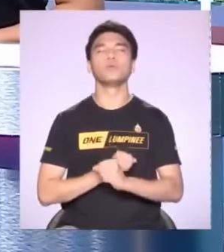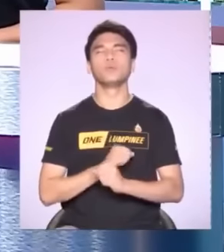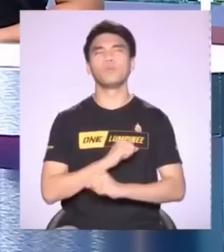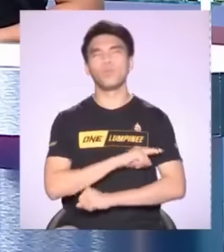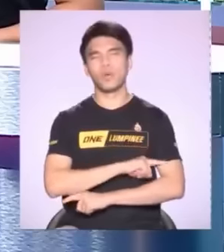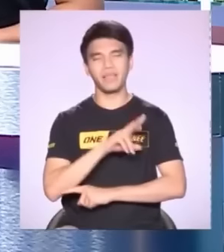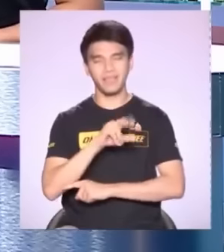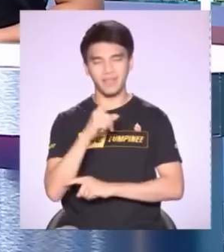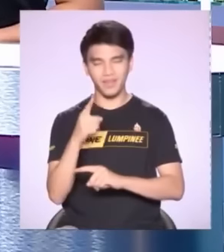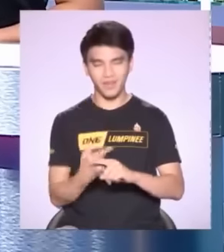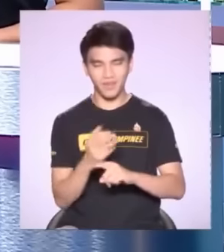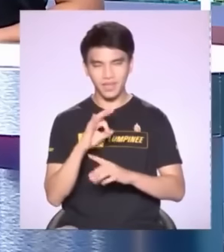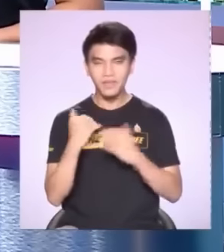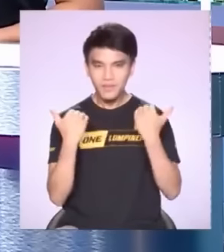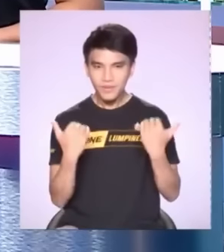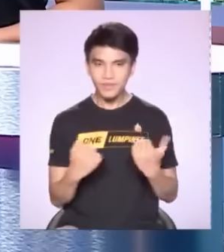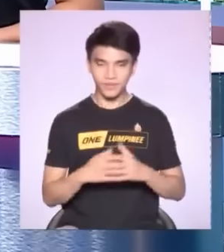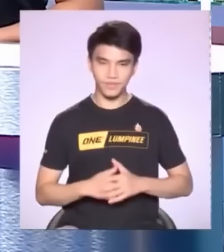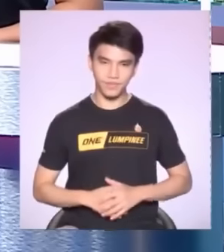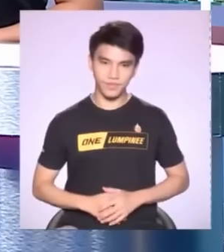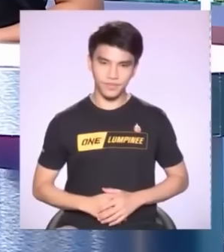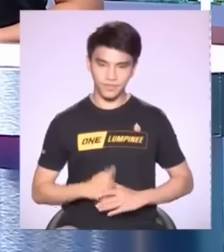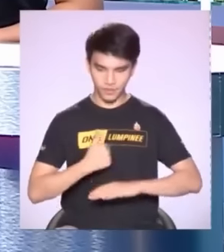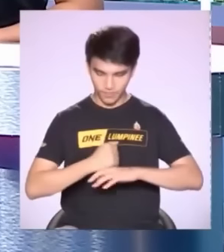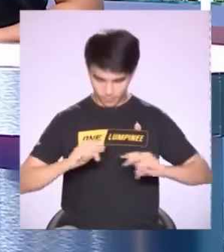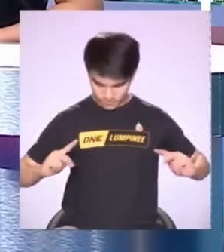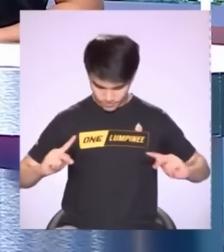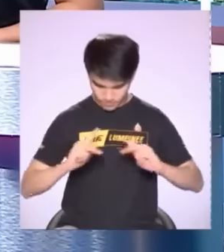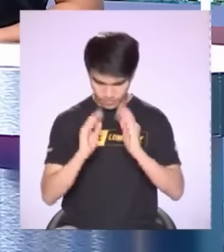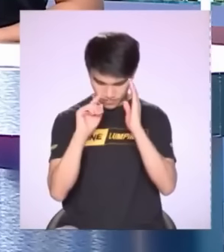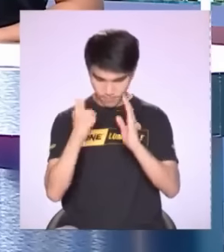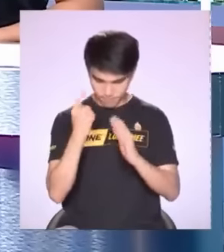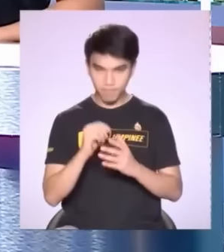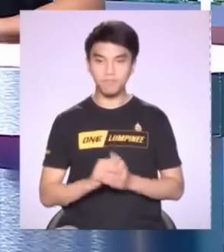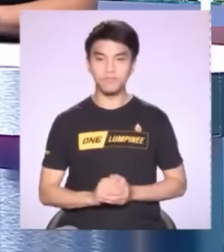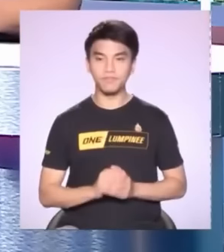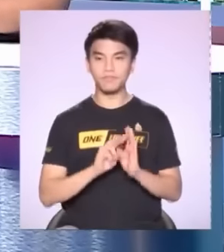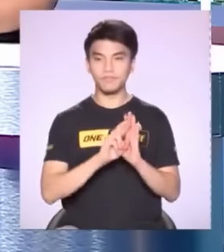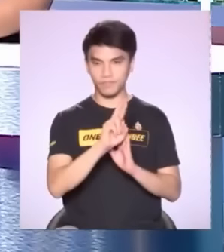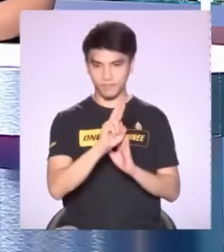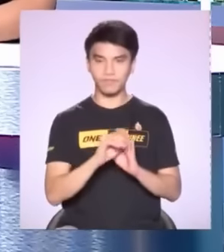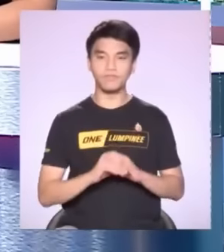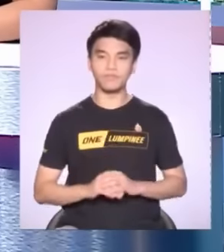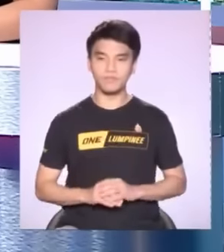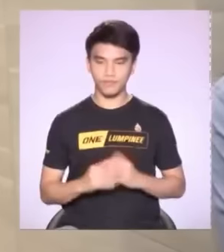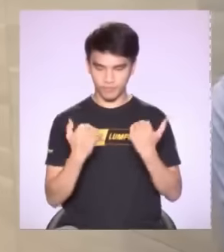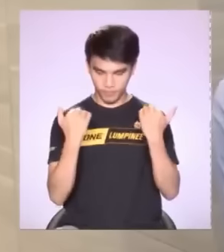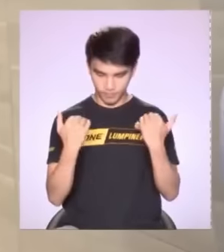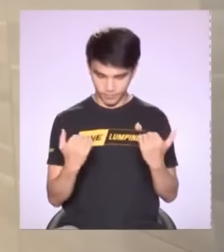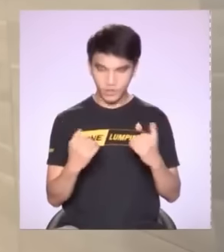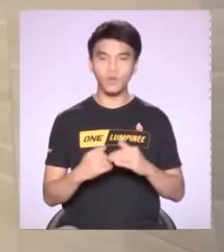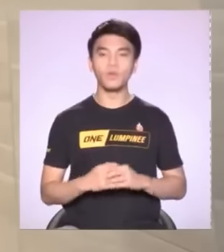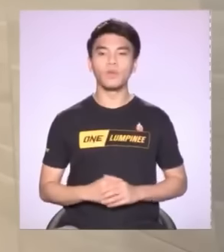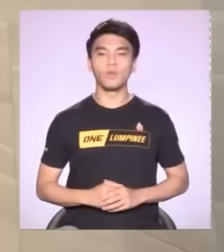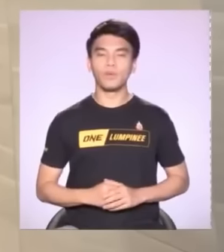ก็มีการสั่งการให้ทางคุณอสิตสัมพันธรัตน์กระทรวงมหาดไทยคนใหม่ลงพื้นที่ไปที่จังหวัดเชียงรายใช่มยเรื่องเนี้ยต้องบอก